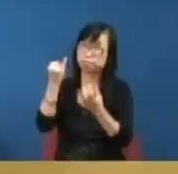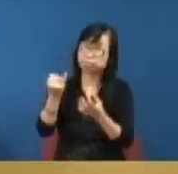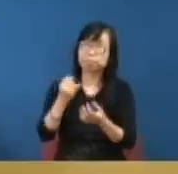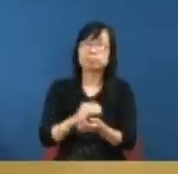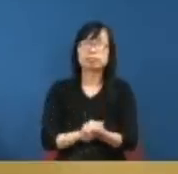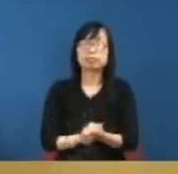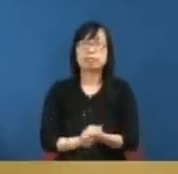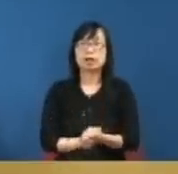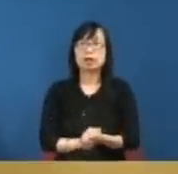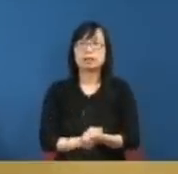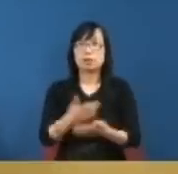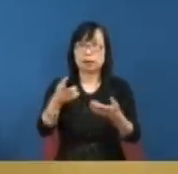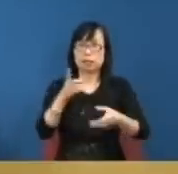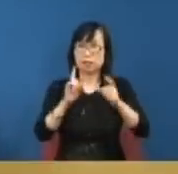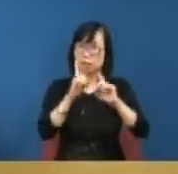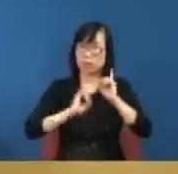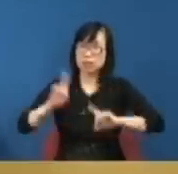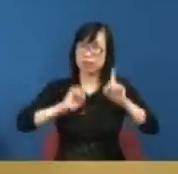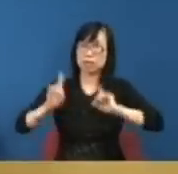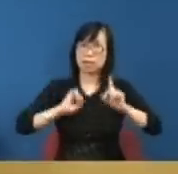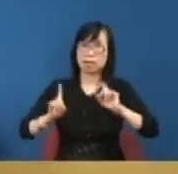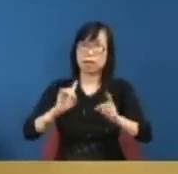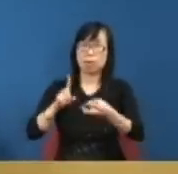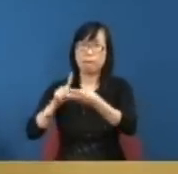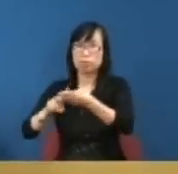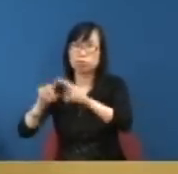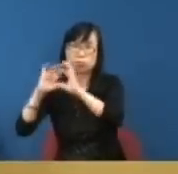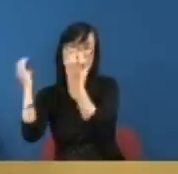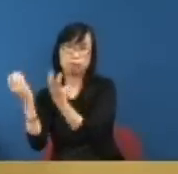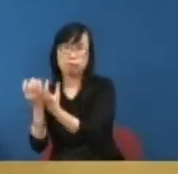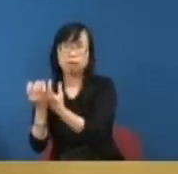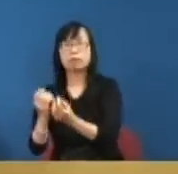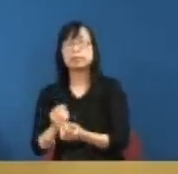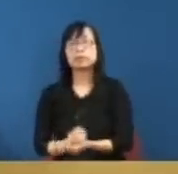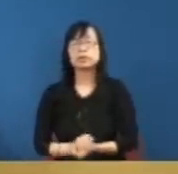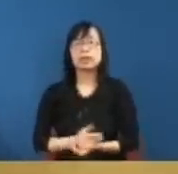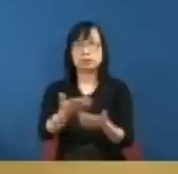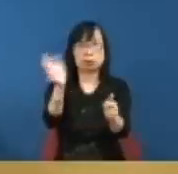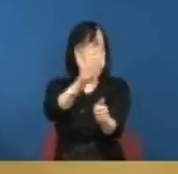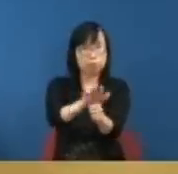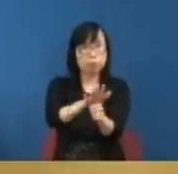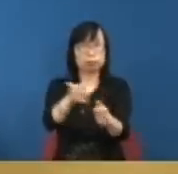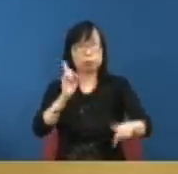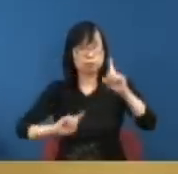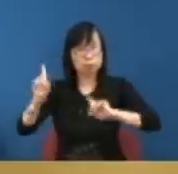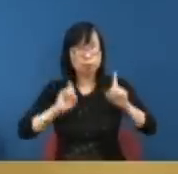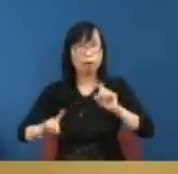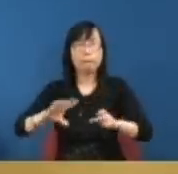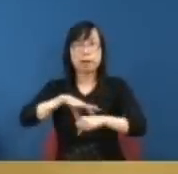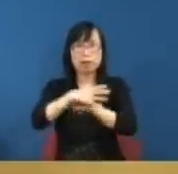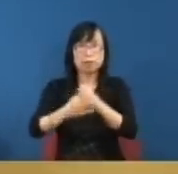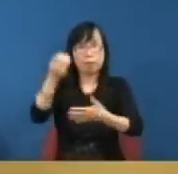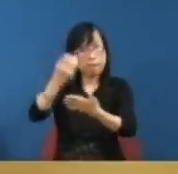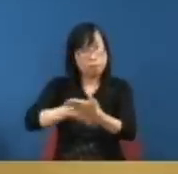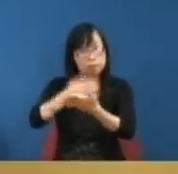你係作為一個自由民主派嘅話，你係以保障自由，包括剝削